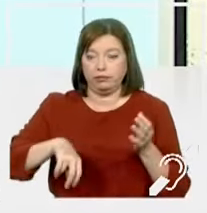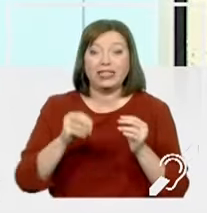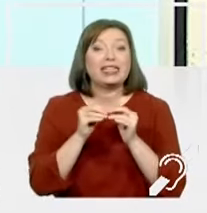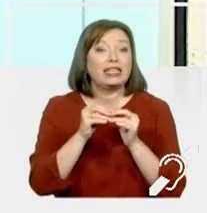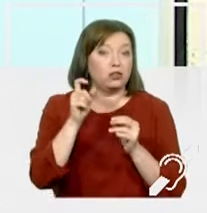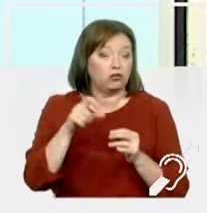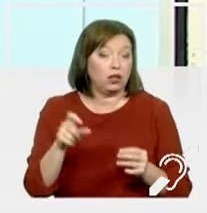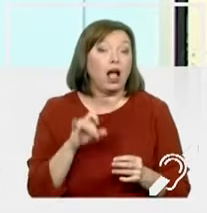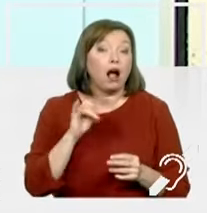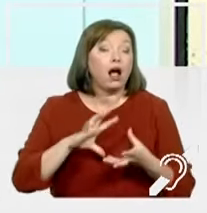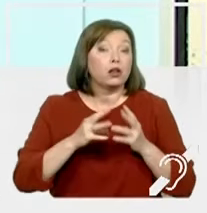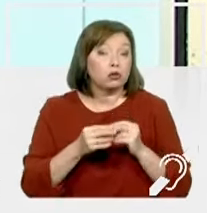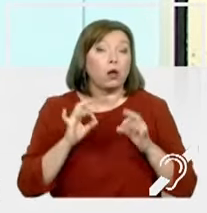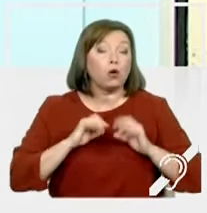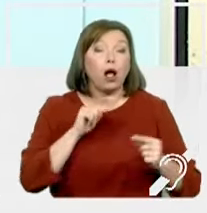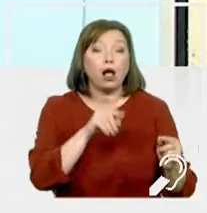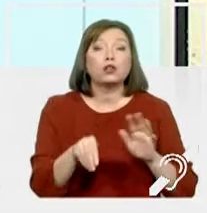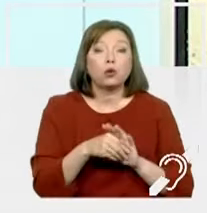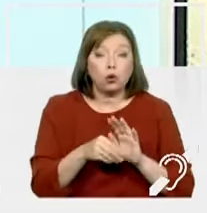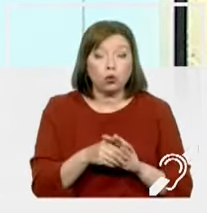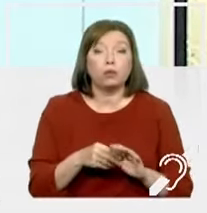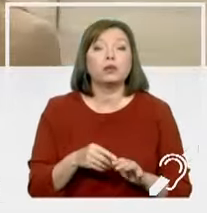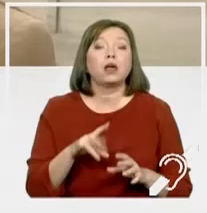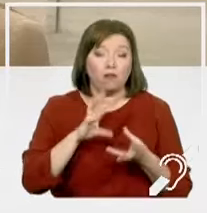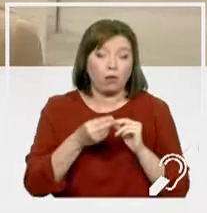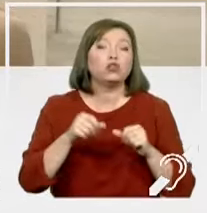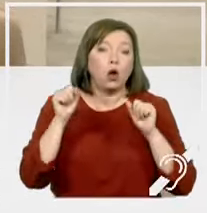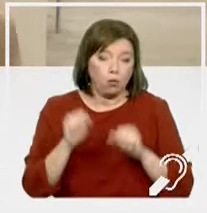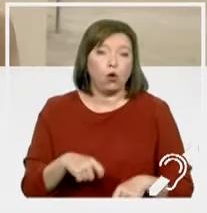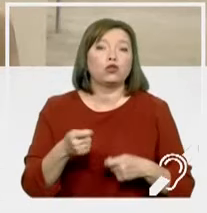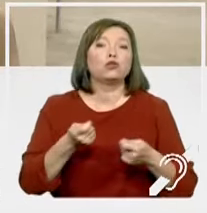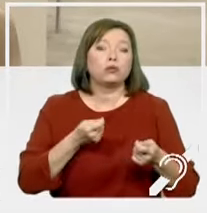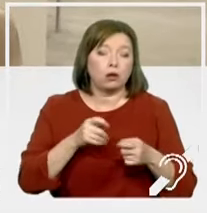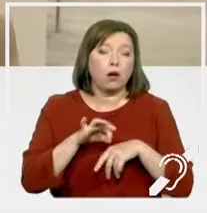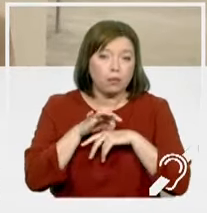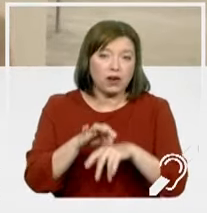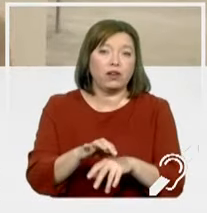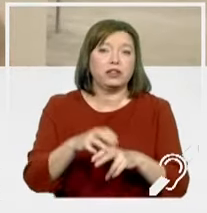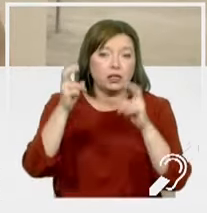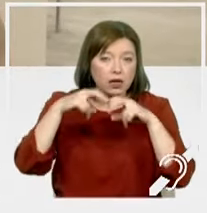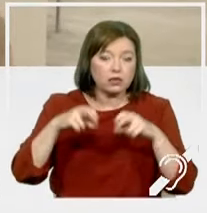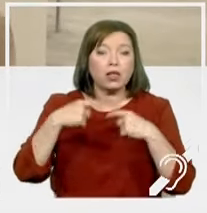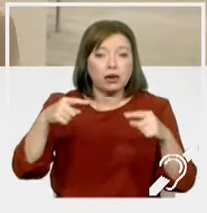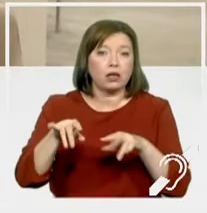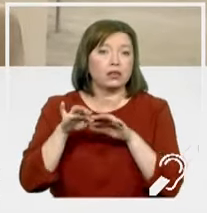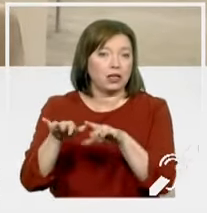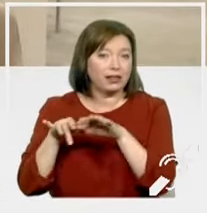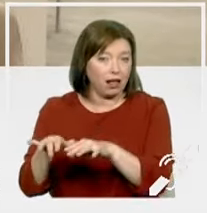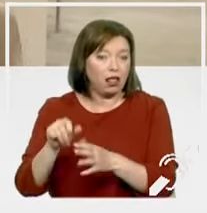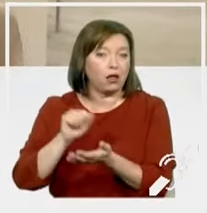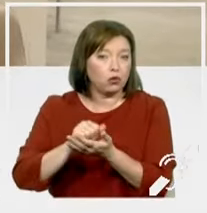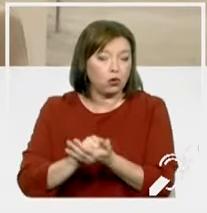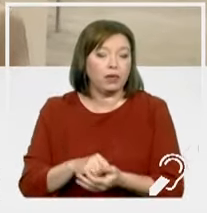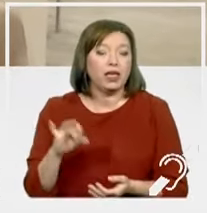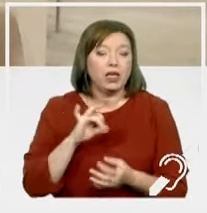Prin urmare, cred că Procuratura Anticorupție este suficient de capabilă să conducă investigațiile pe celelalte dosare și în acest sens